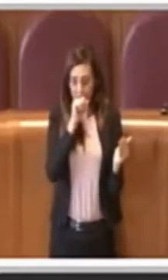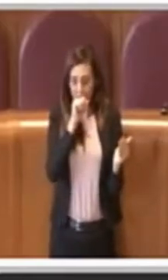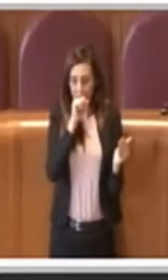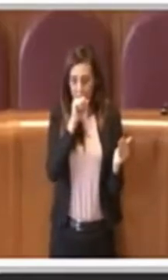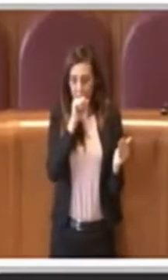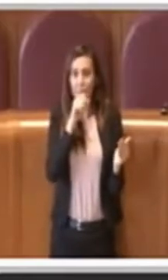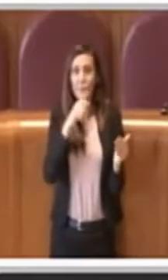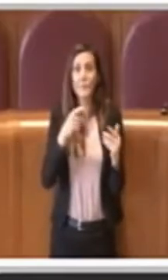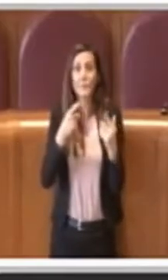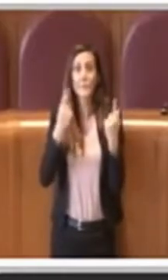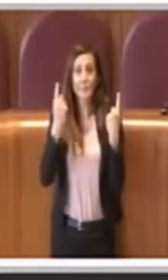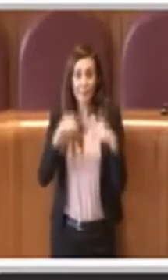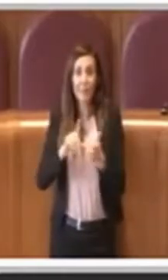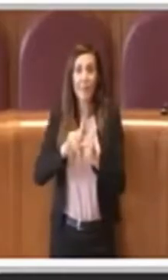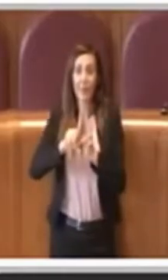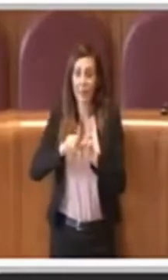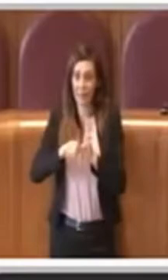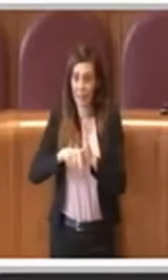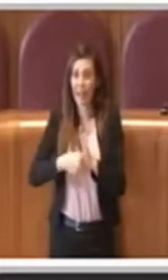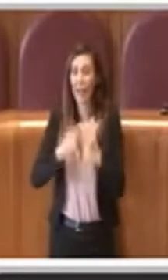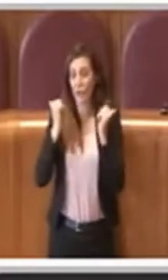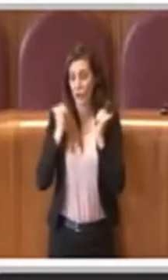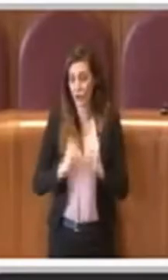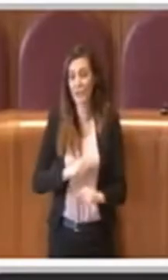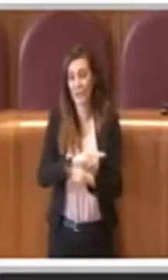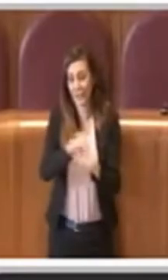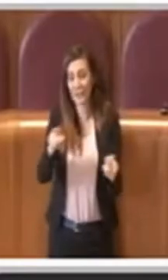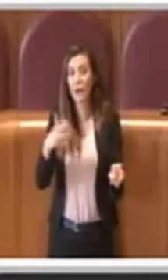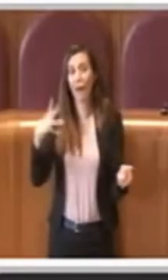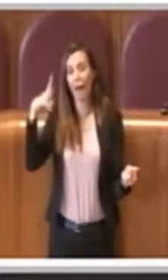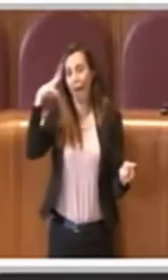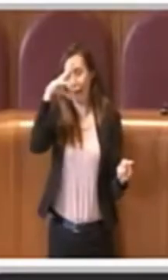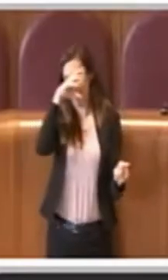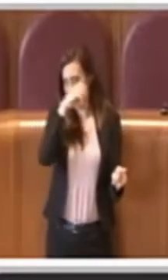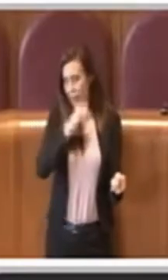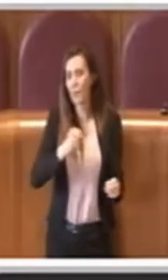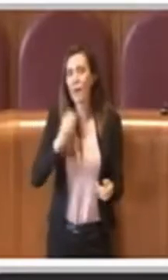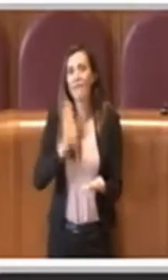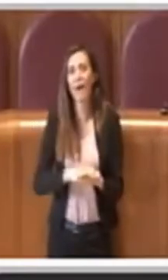Servizi ovviamente che poi con il tempo i cittadini stessi capiscono